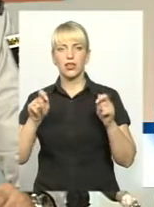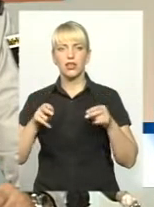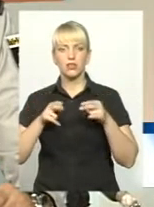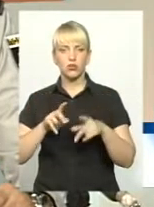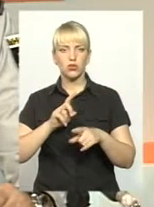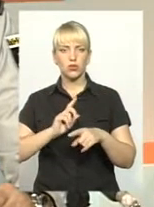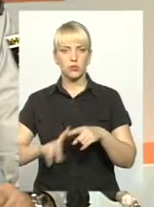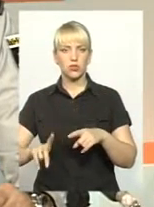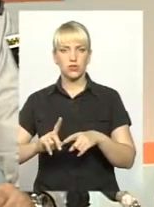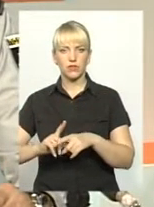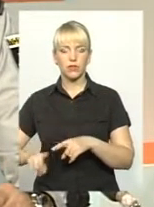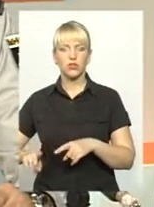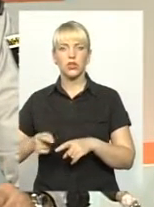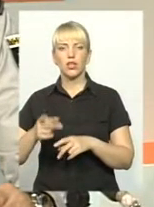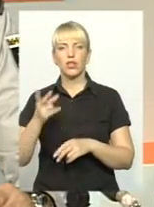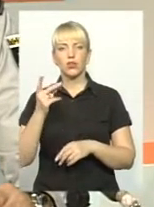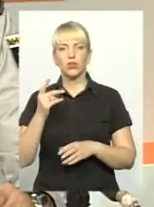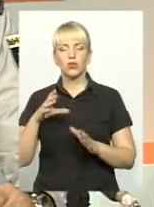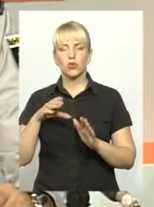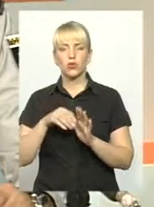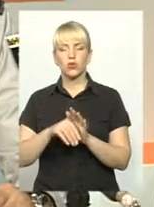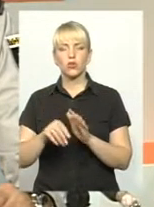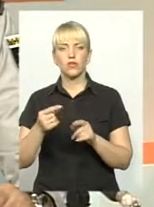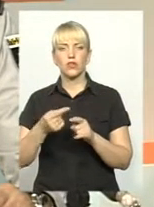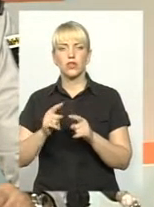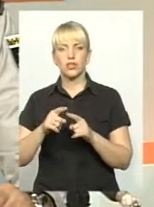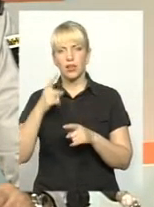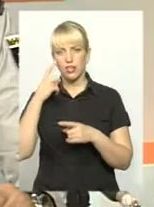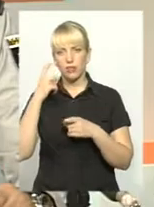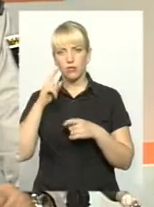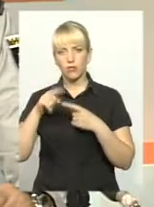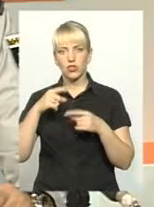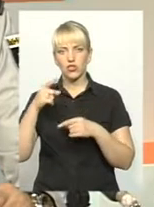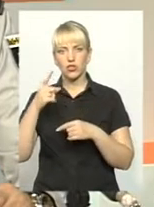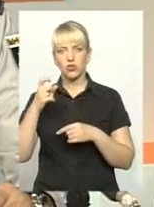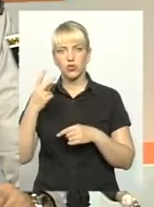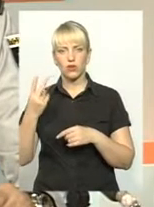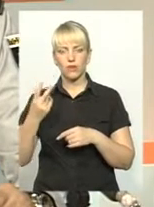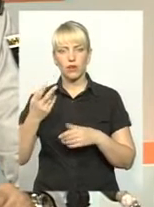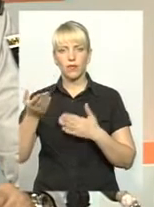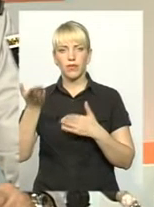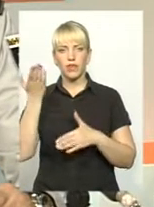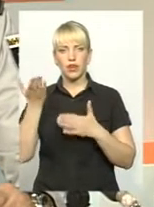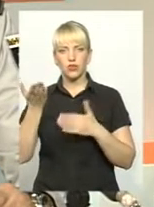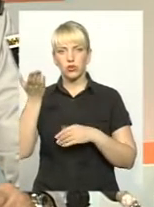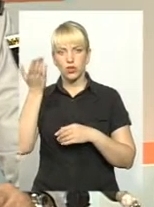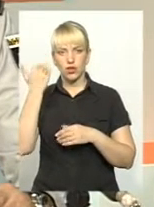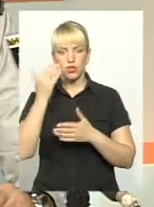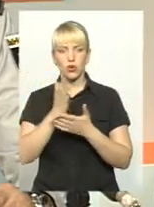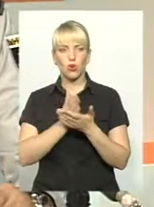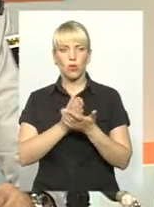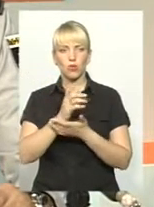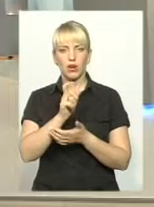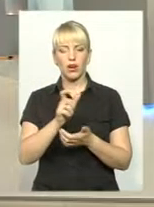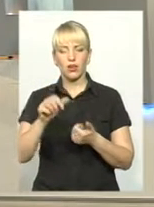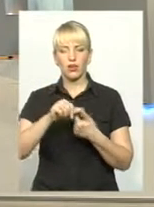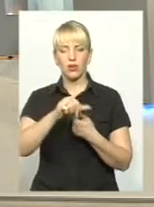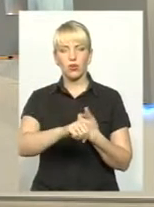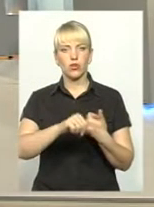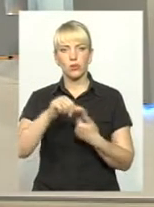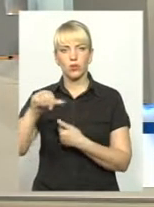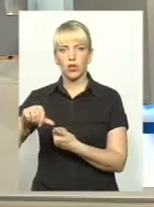складова – інформування через лінію 102. Якщо раніше оператори в кожному районі були, то сьогодні